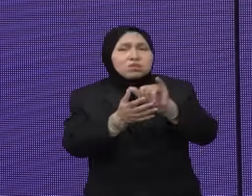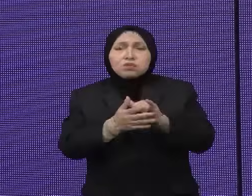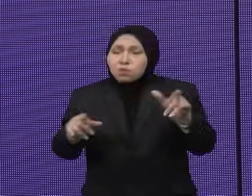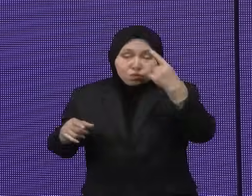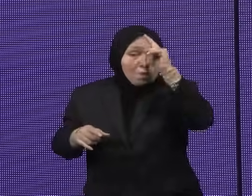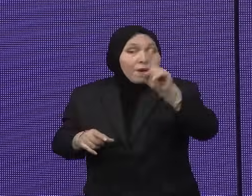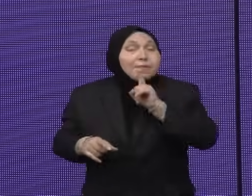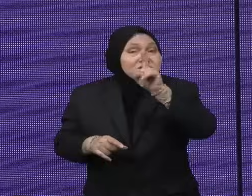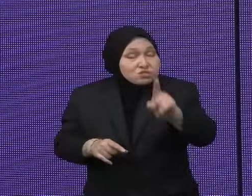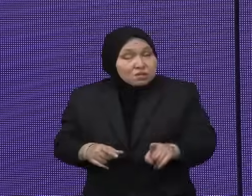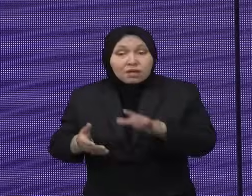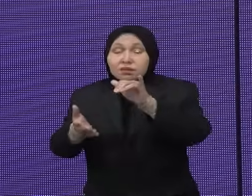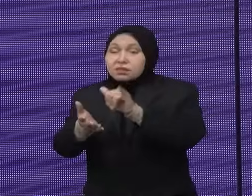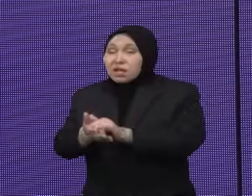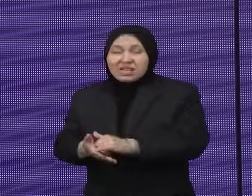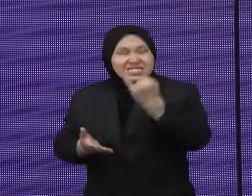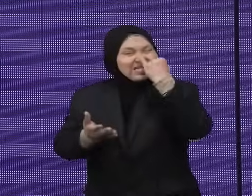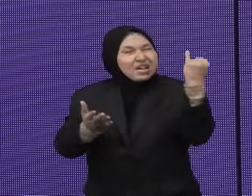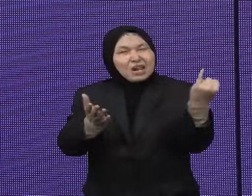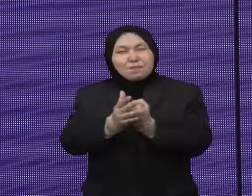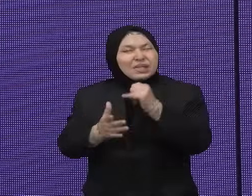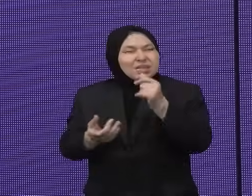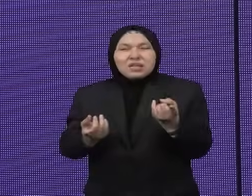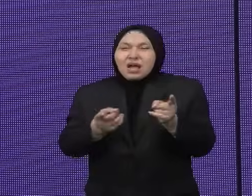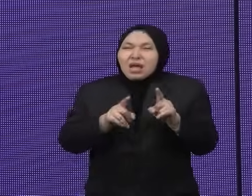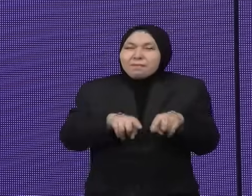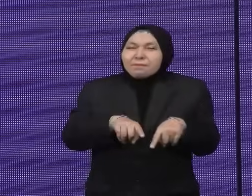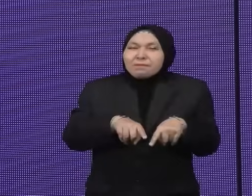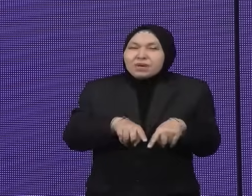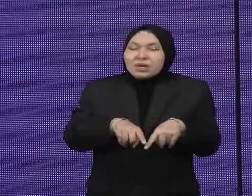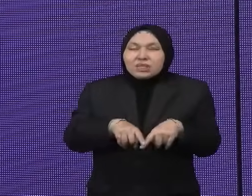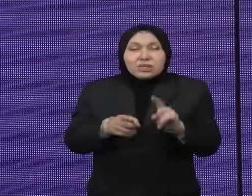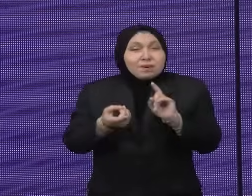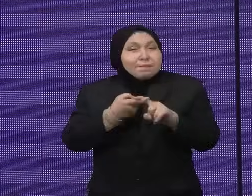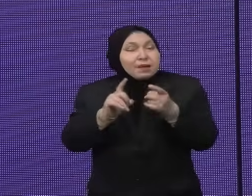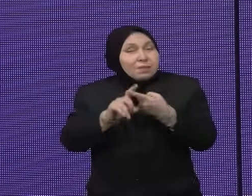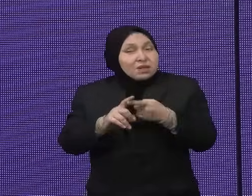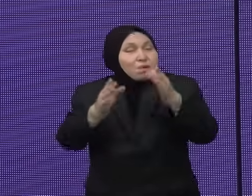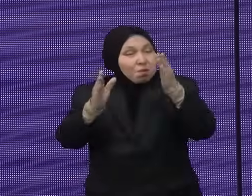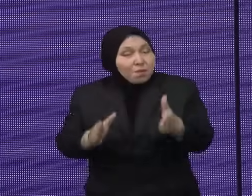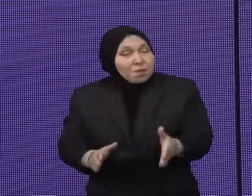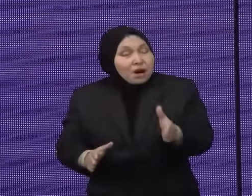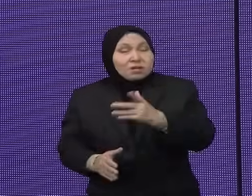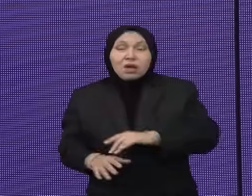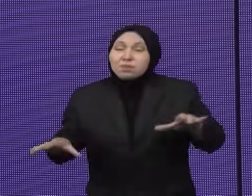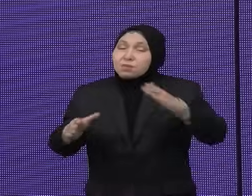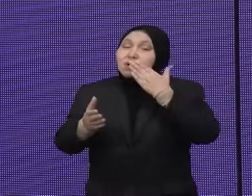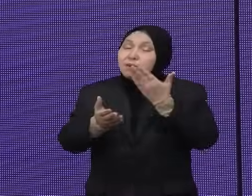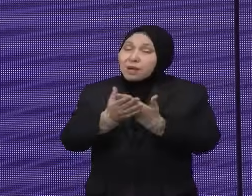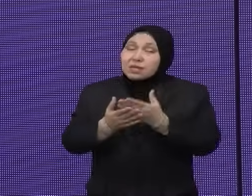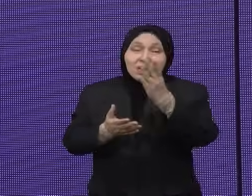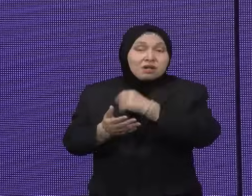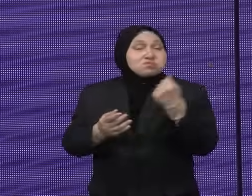untuk memastikan bahawa kezaliman tidak berlaku, ya, teman kepada orang yang berbuat kebaikan dan